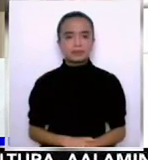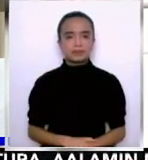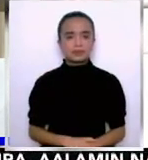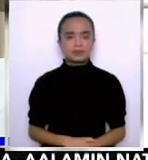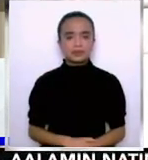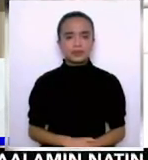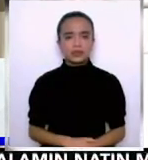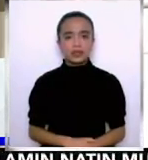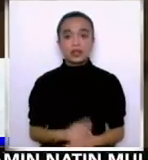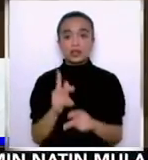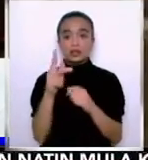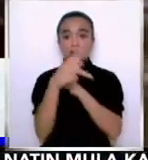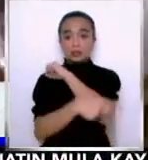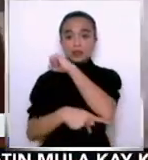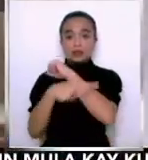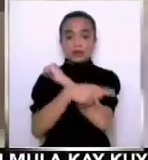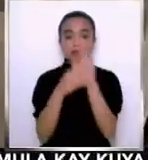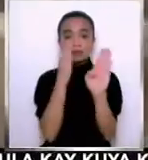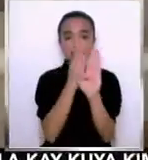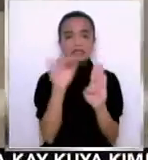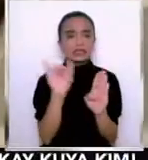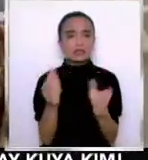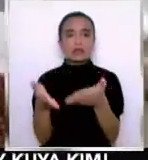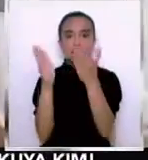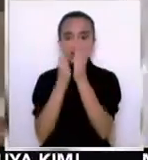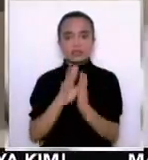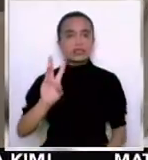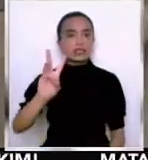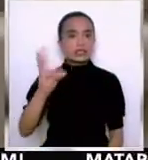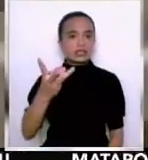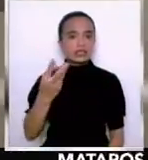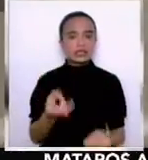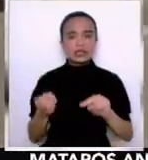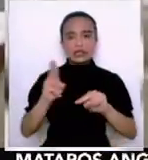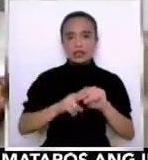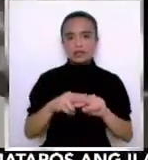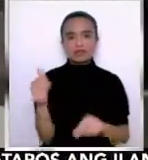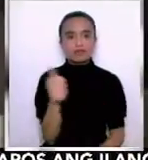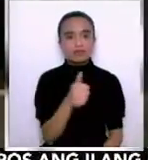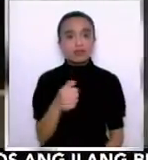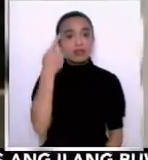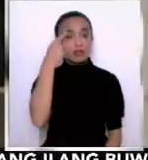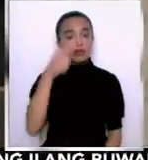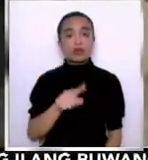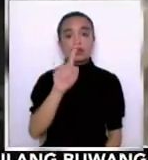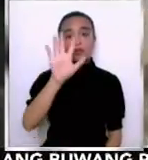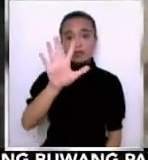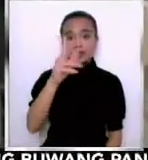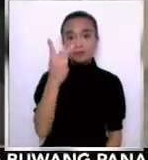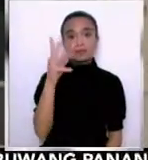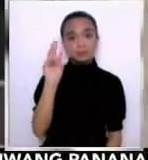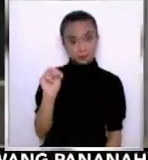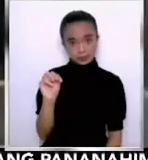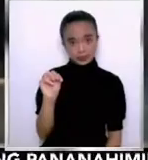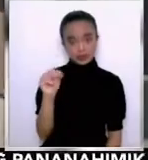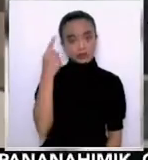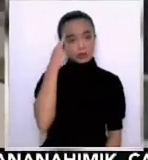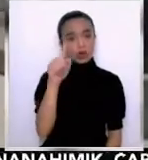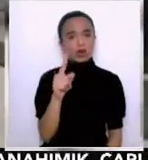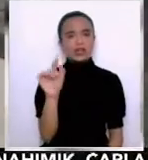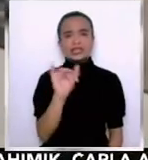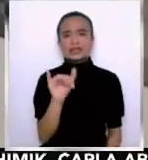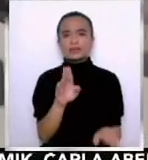provincial bus humihingi rin ng 6 pesos na dagdag sa unang 5 kilometro para sa ordinary bus at dagdag na